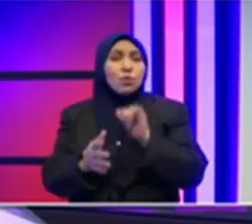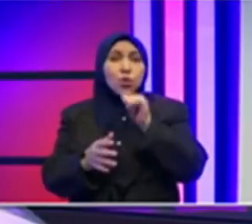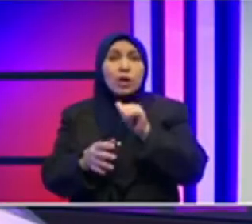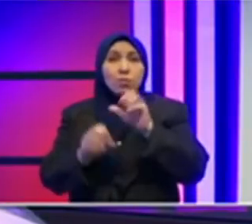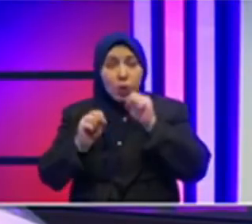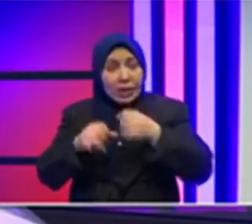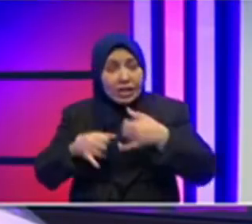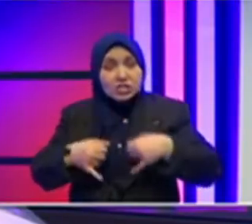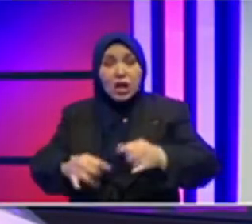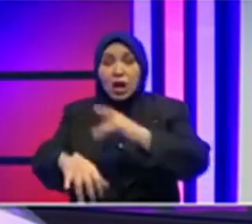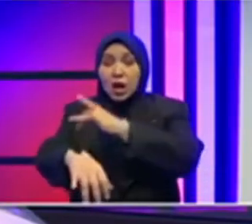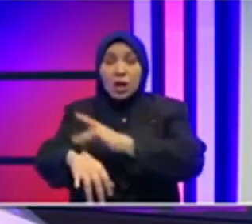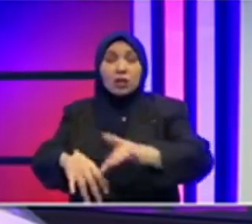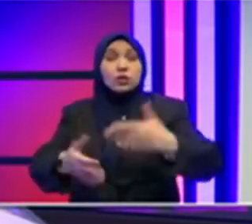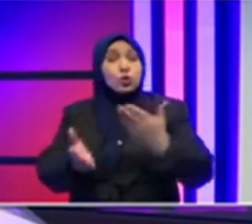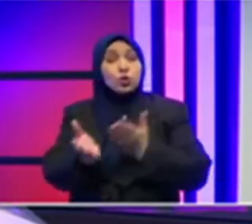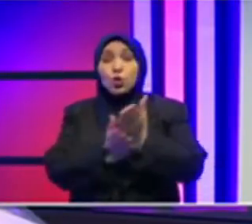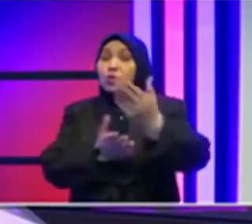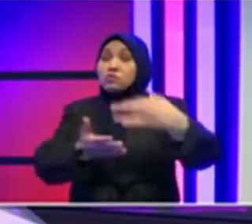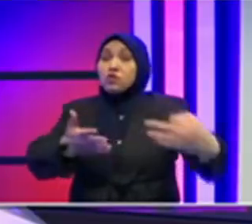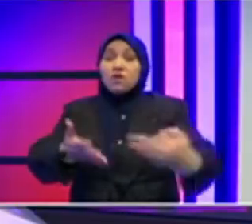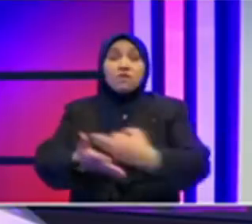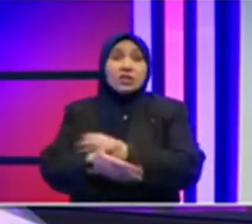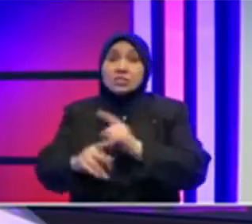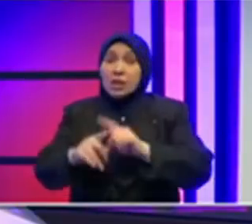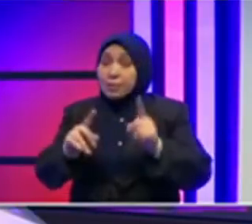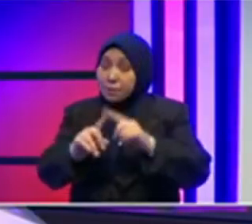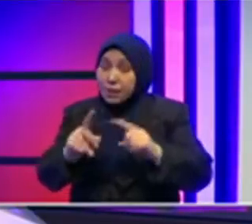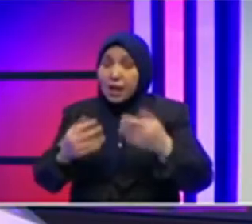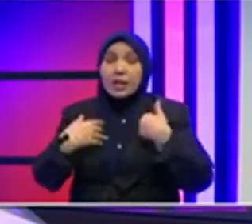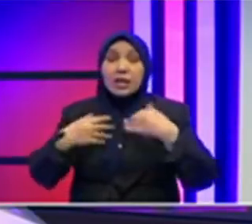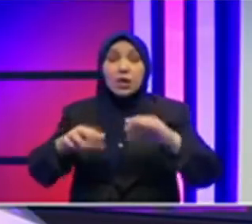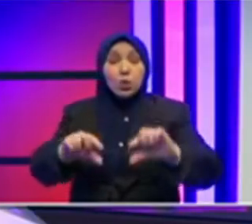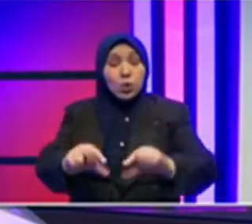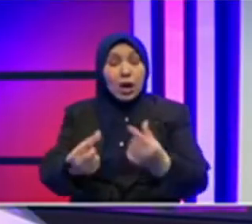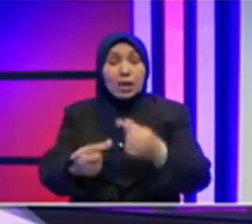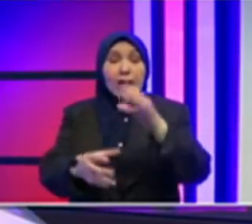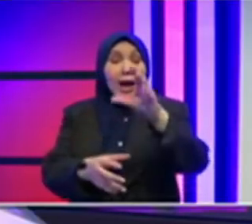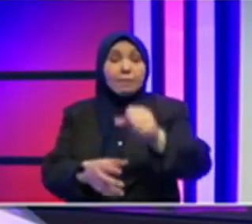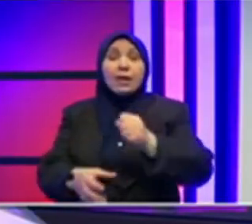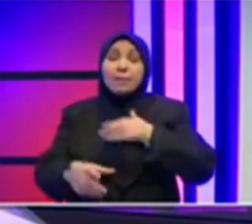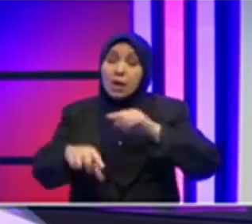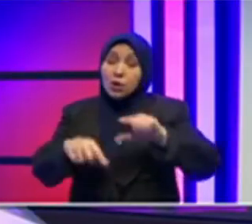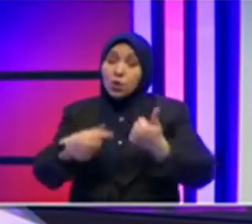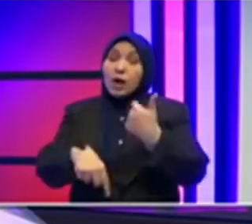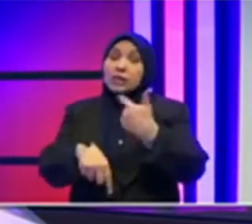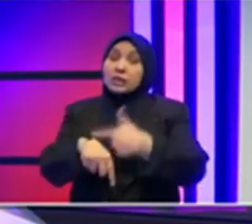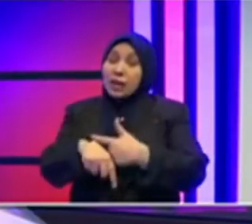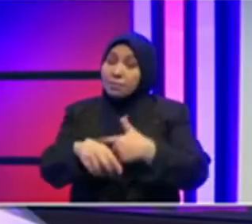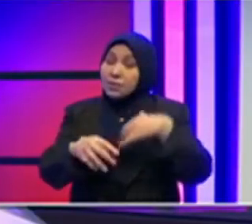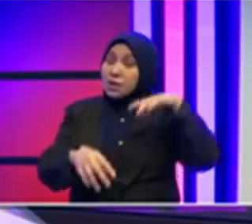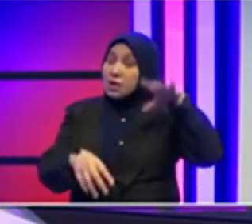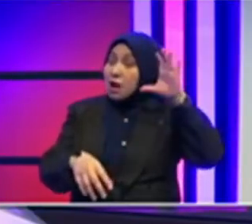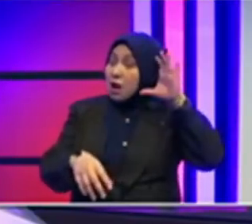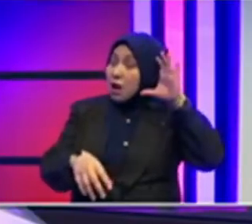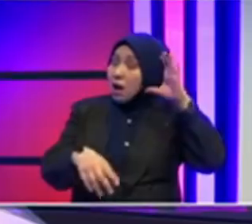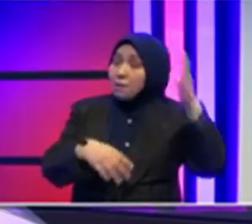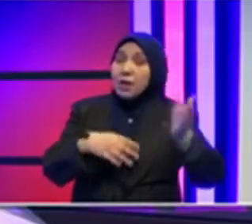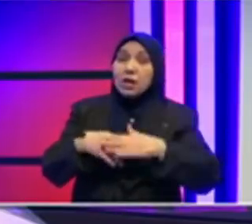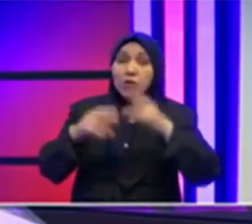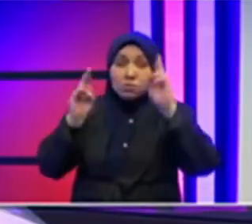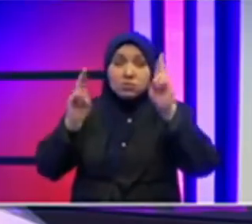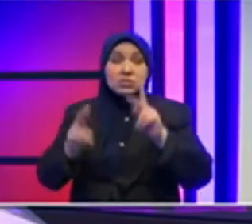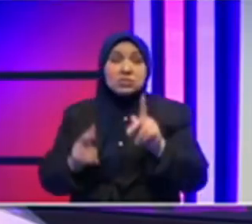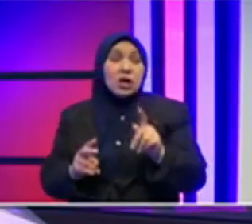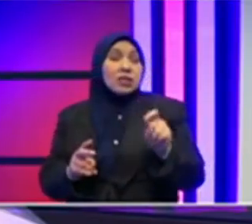ubat tu terus segar, kan. Tetapi bila ada Al-Quran, ambil My Quran Time, dengar balik kepada bacaan daripada Ustaz Tirmizi,